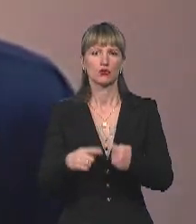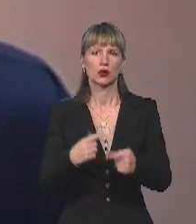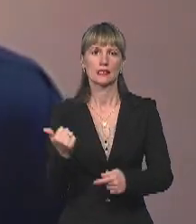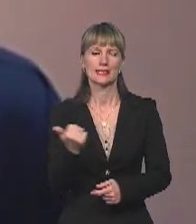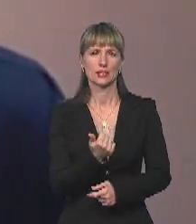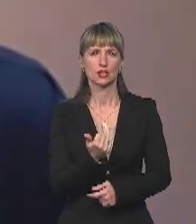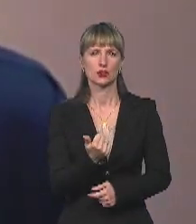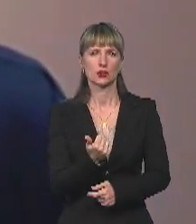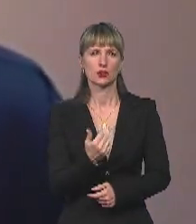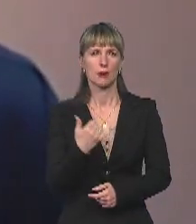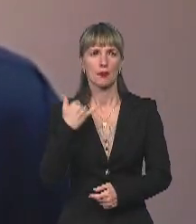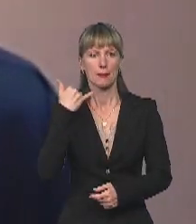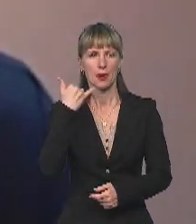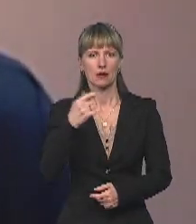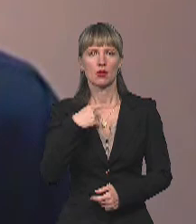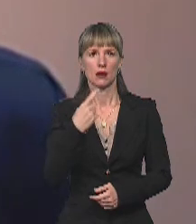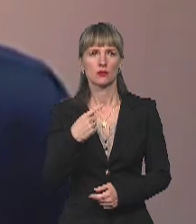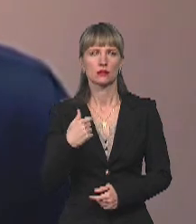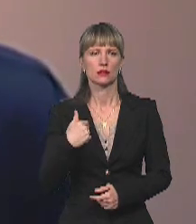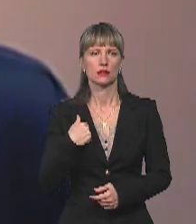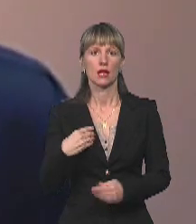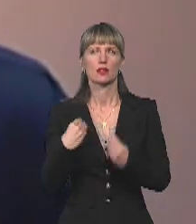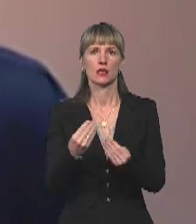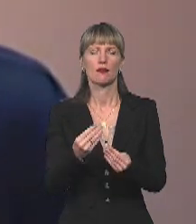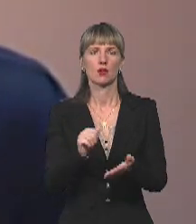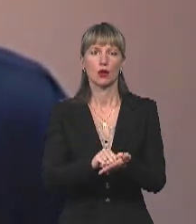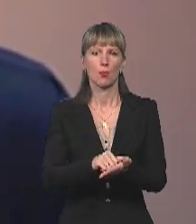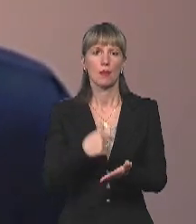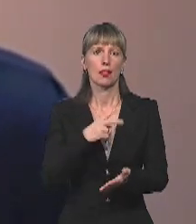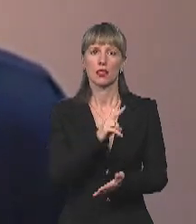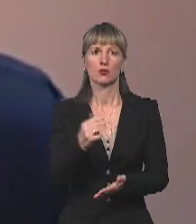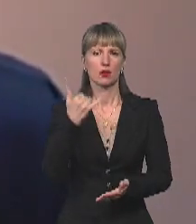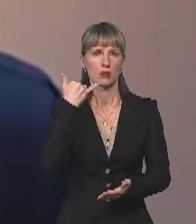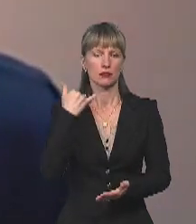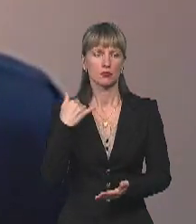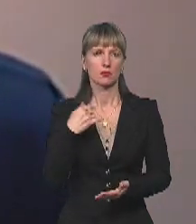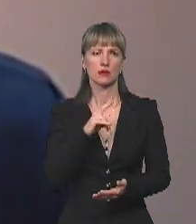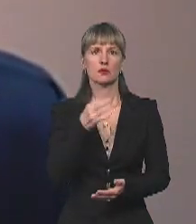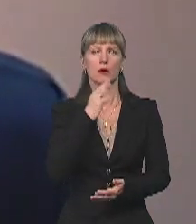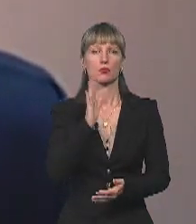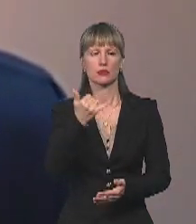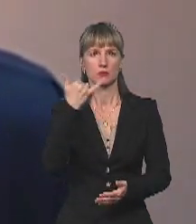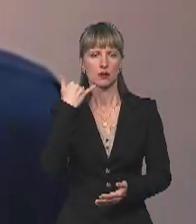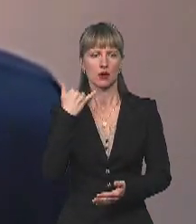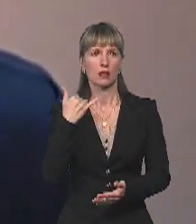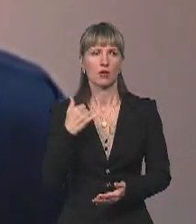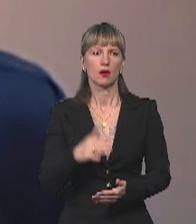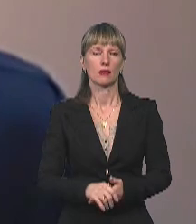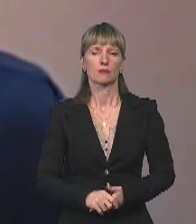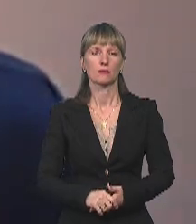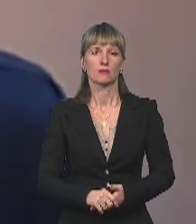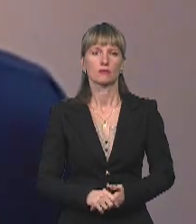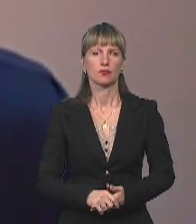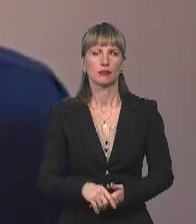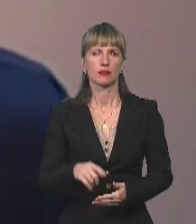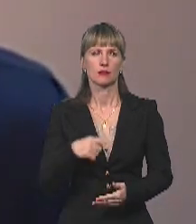тиждень передзвонюють і кажуть, я подав документи, а мені ніхто не подзвонив. Ви мені казали, що мені передзвонять і скажуть. Я кажу, ну так,